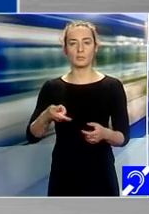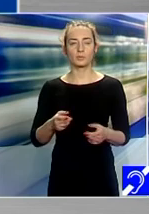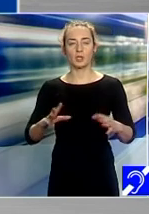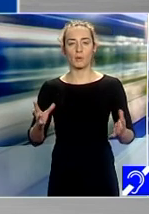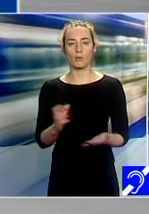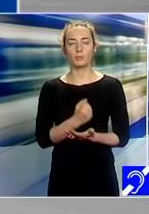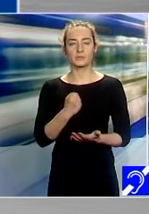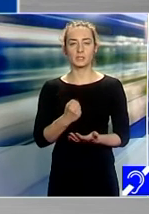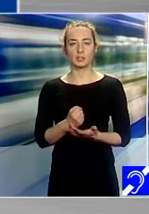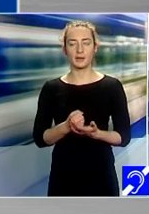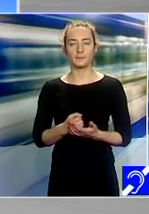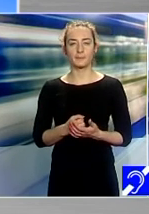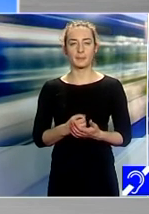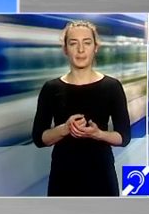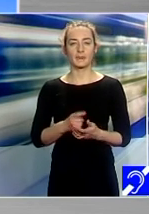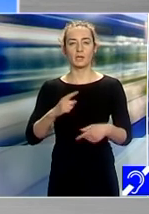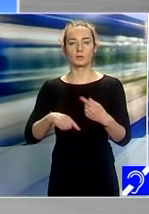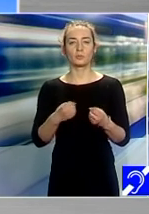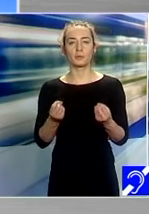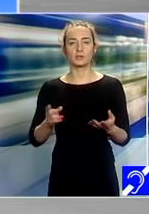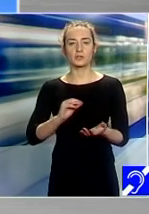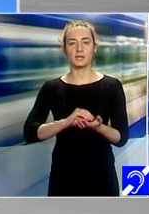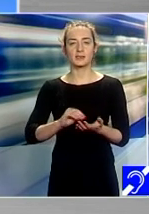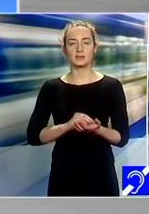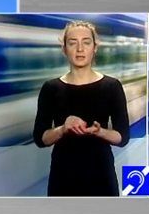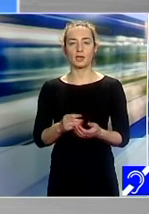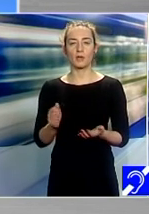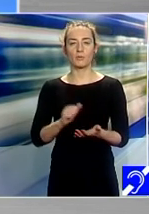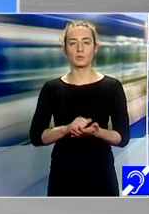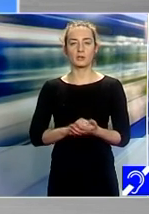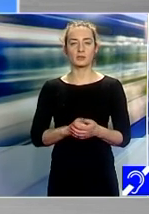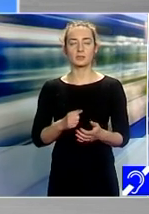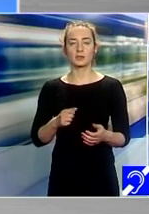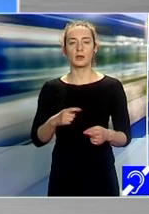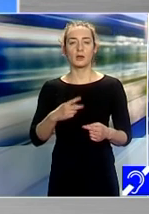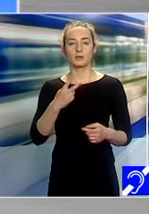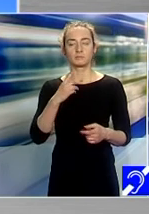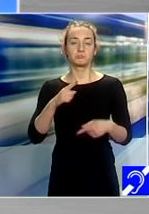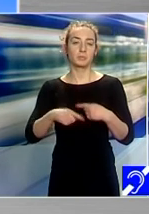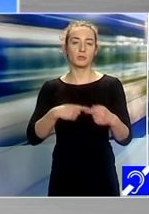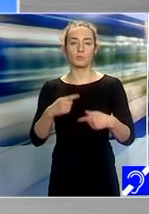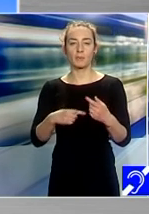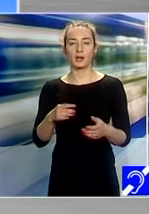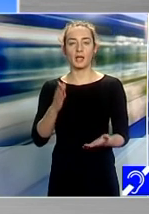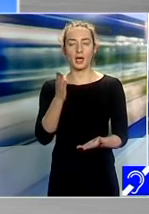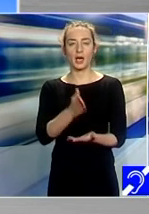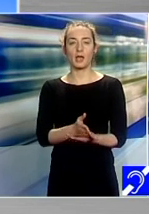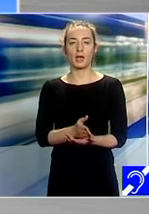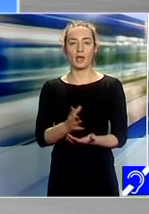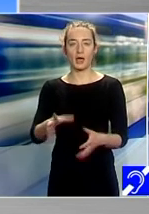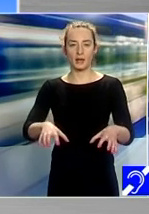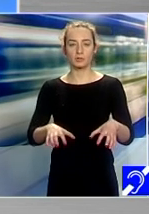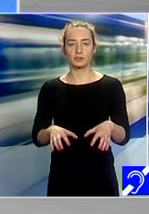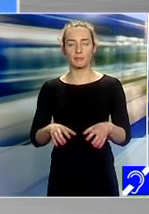da? După ce scriau cărți în detenție. Prin urmare, instanța a admis cererea